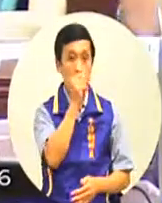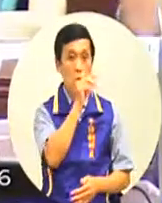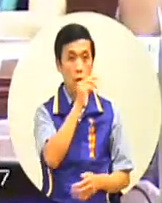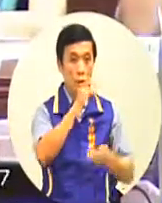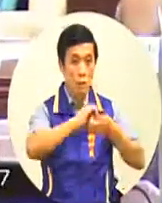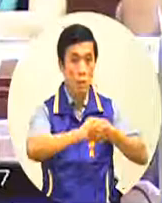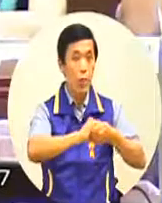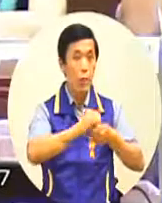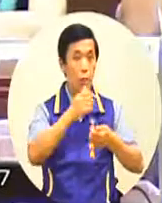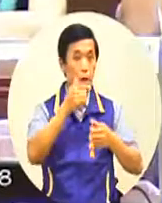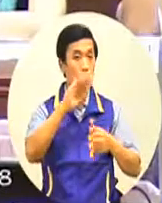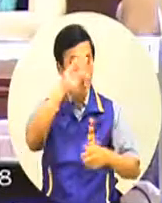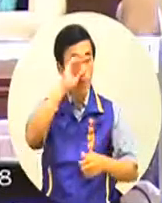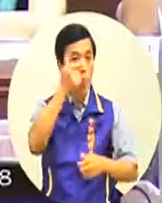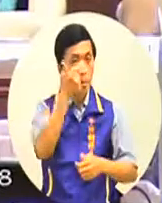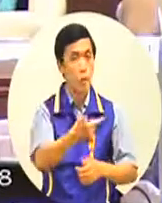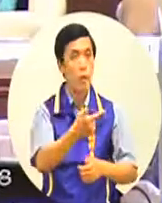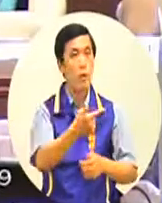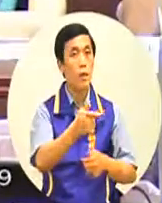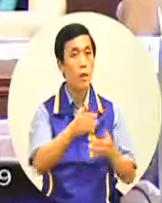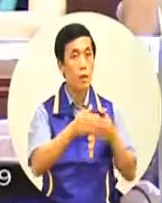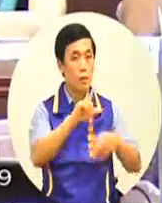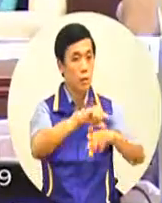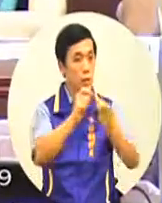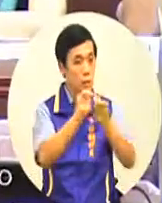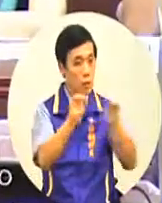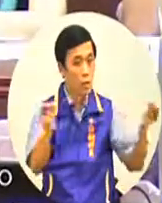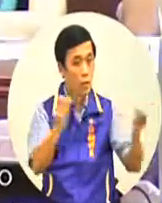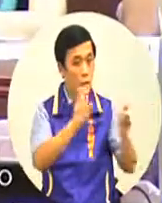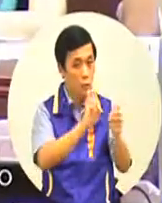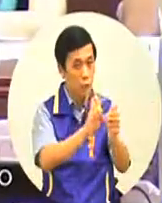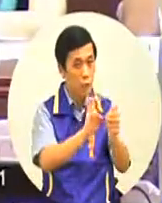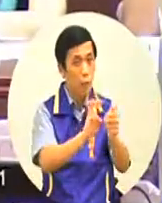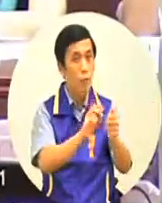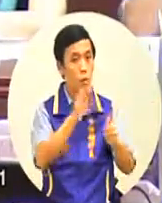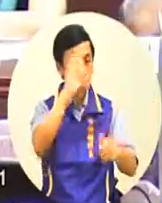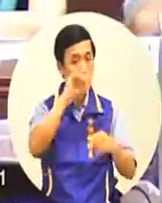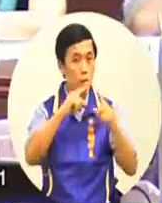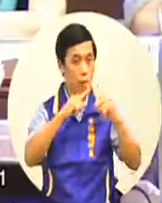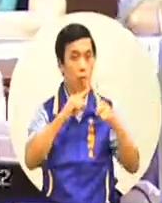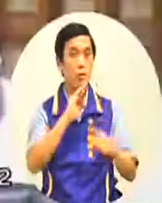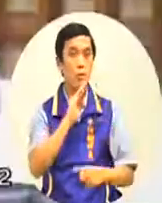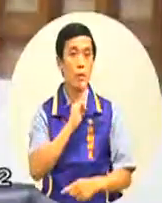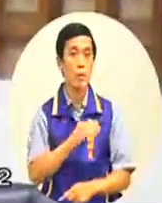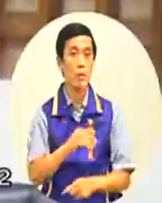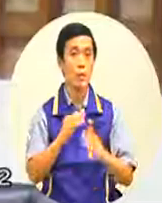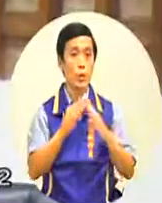疾病，会需要长期接受护理照顾的病人。 好，谢谢局长，请坐。